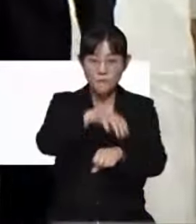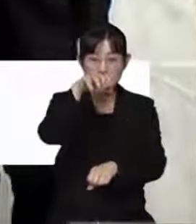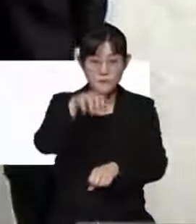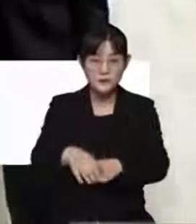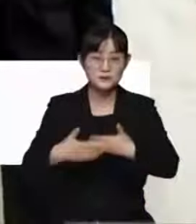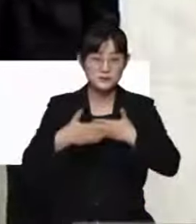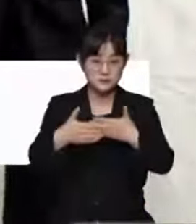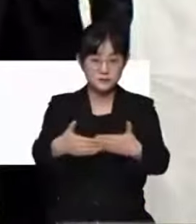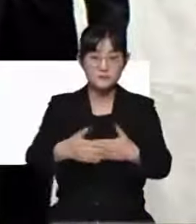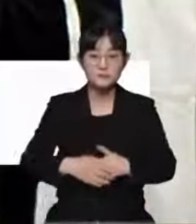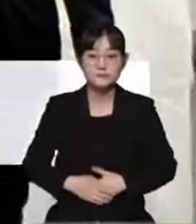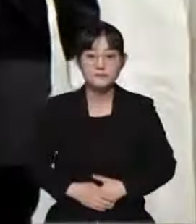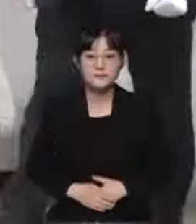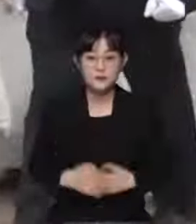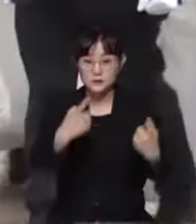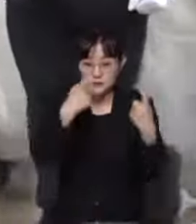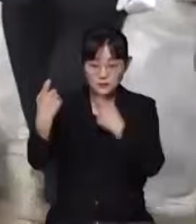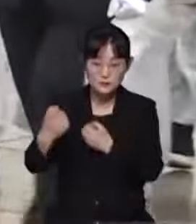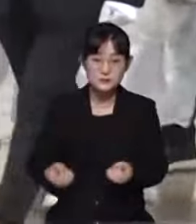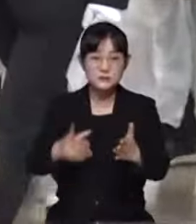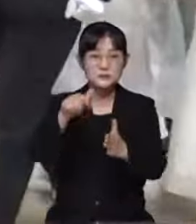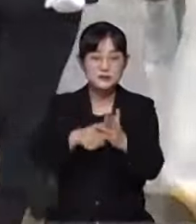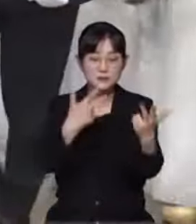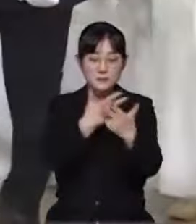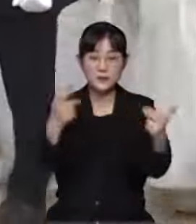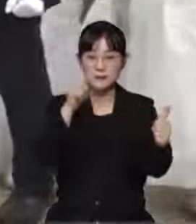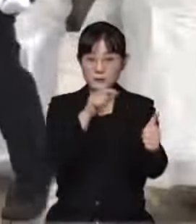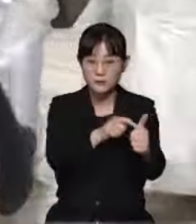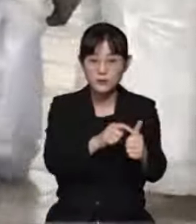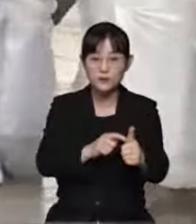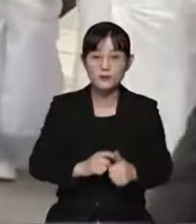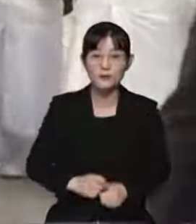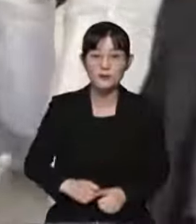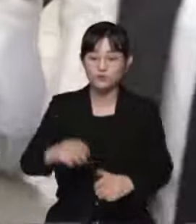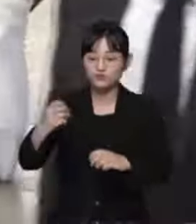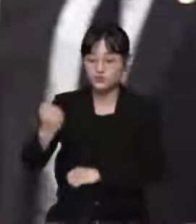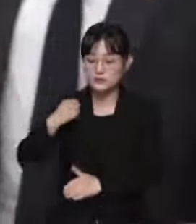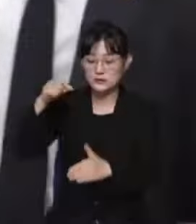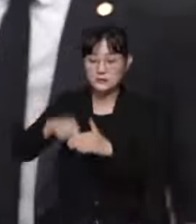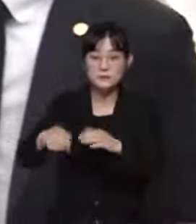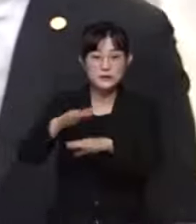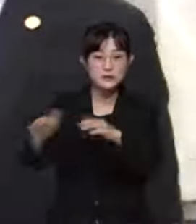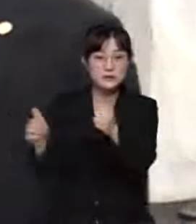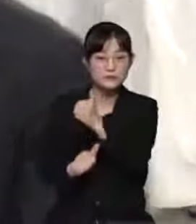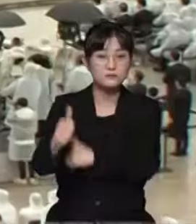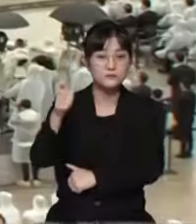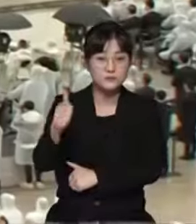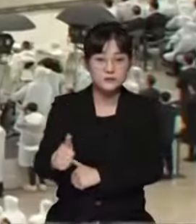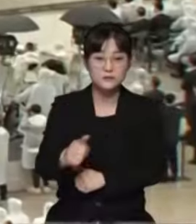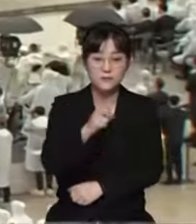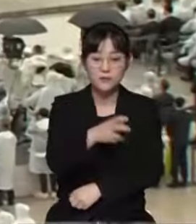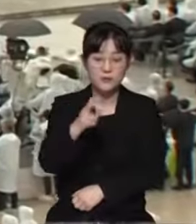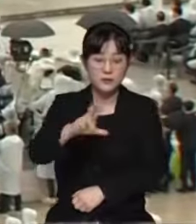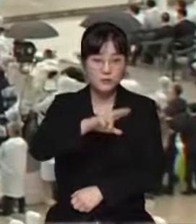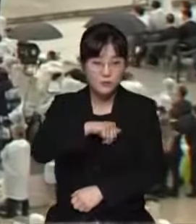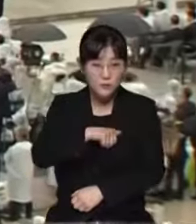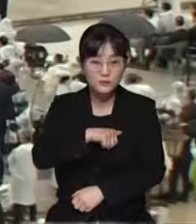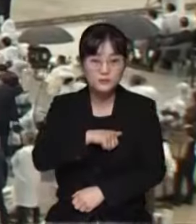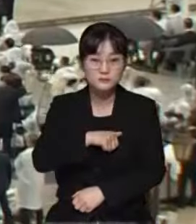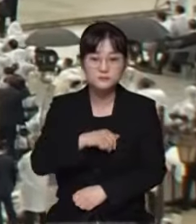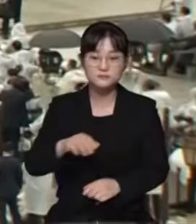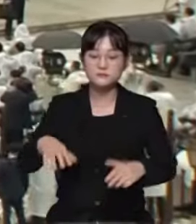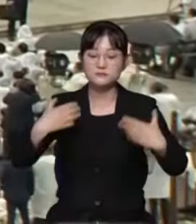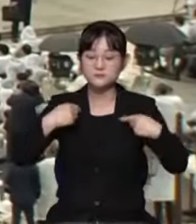민주묘지에서 거행됩니다. 기념식에는 이재명 더불어민주당 대표와 황우여 국민의힘 비상대책위원장, 여야 국회의원 등 주요